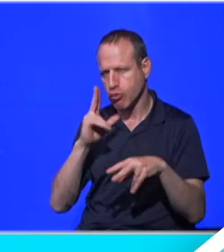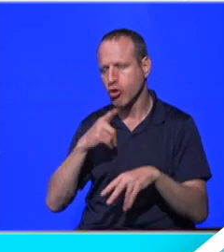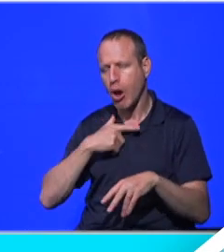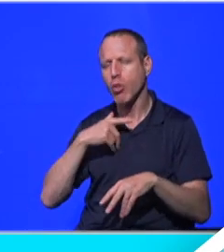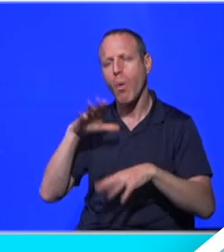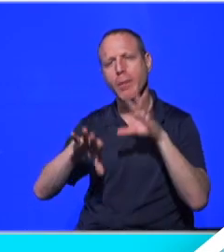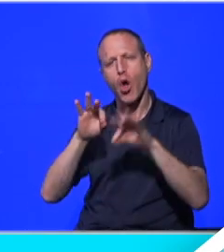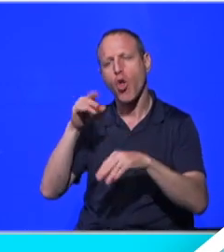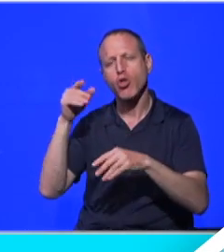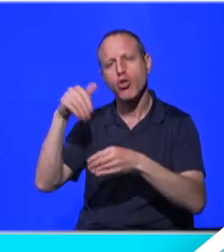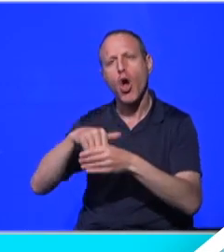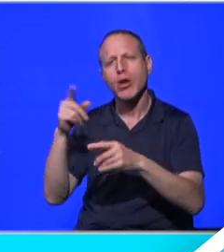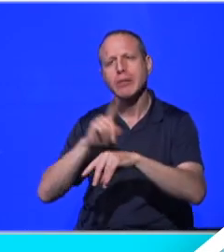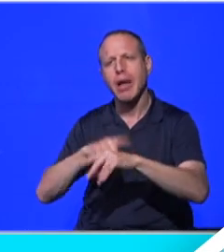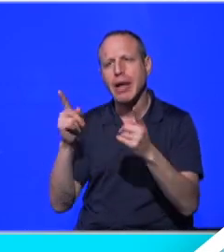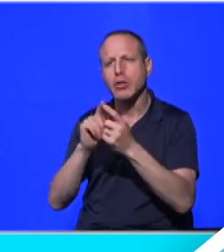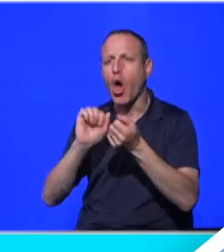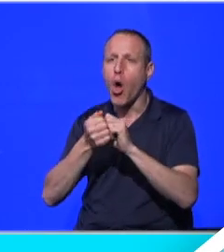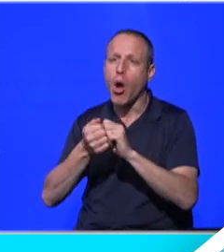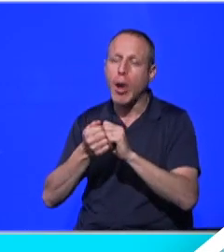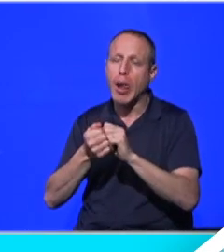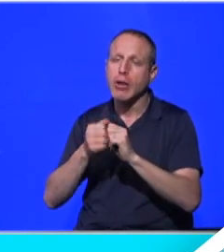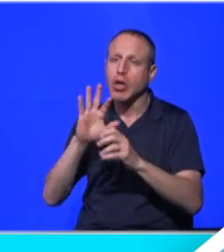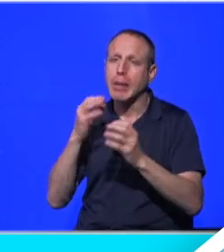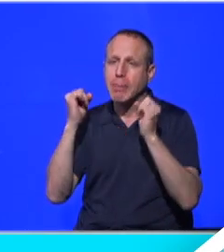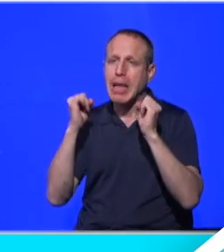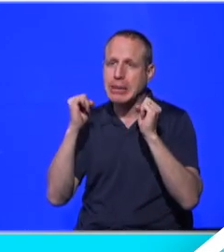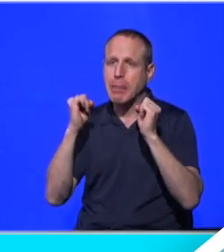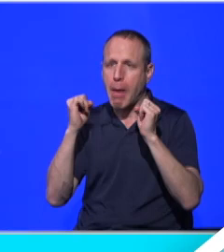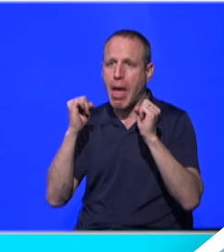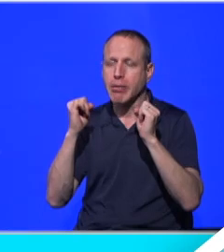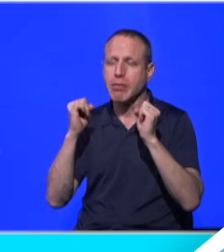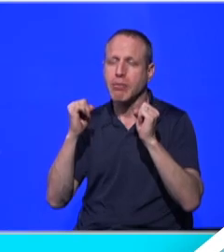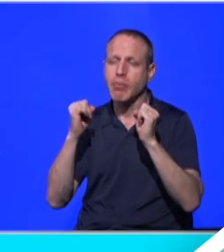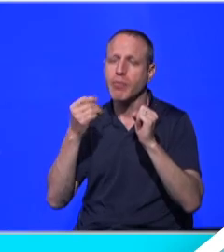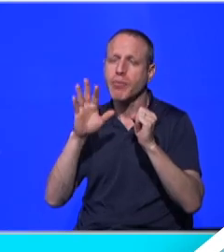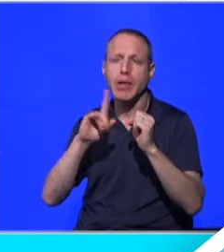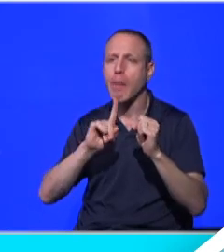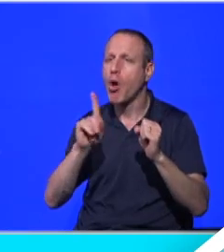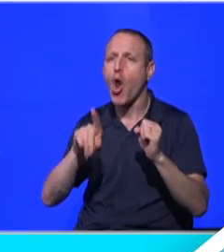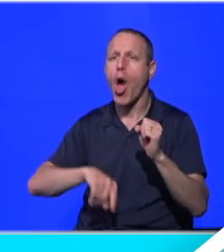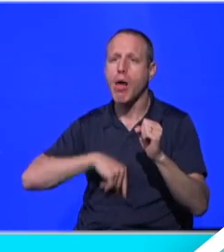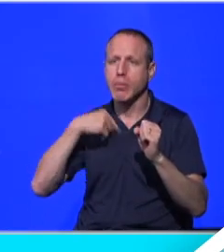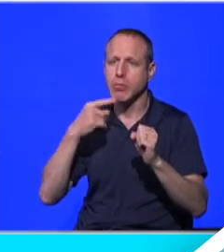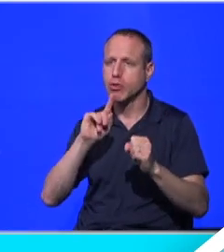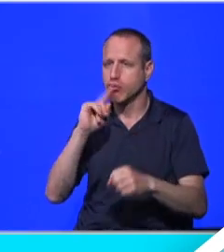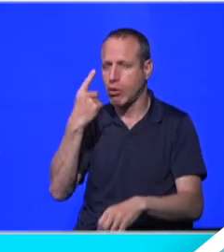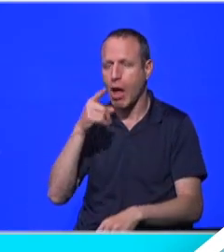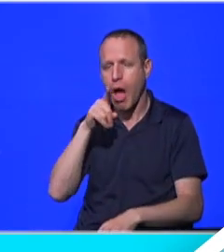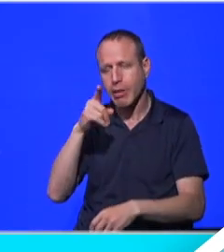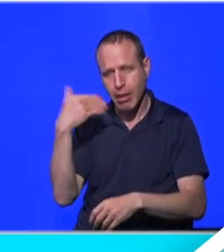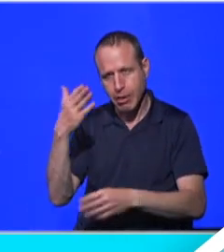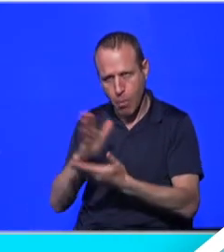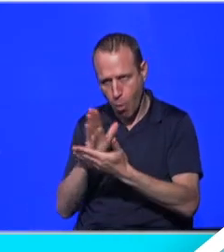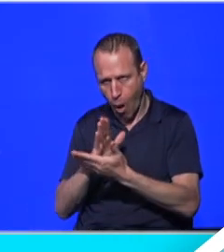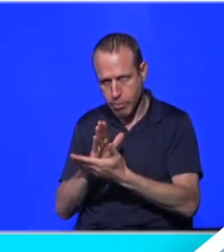בחירות תוך זמן קצר, או שאם יהיה פה איזושהי קונסטלציה, תחזיק מעמד, אני מעריכה גם כן לא הרבה זמן, בטווח של שנה, אתה תהיה